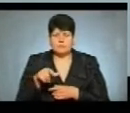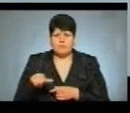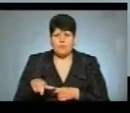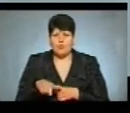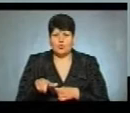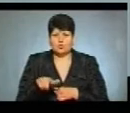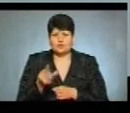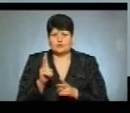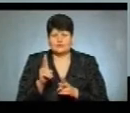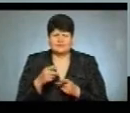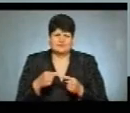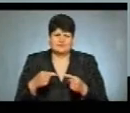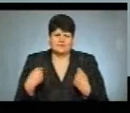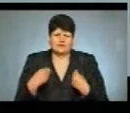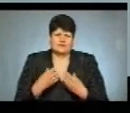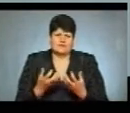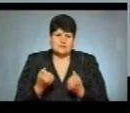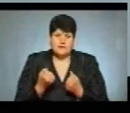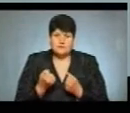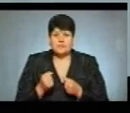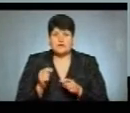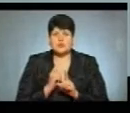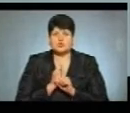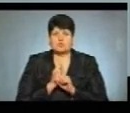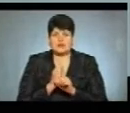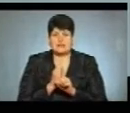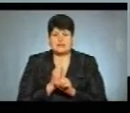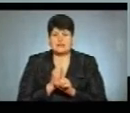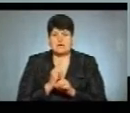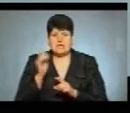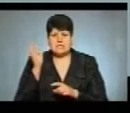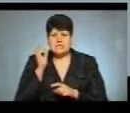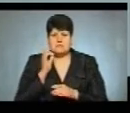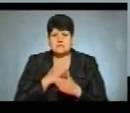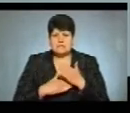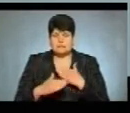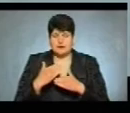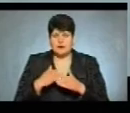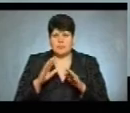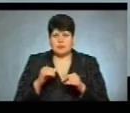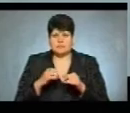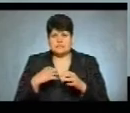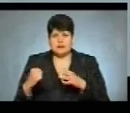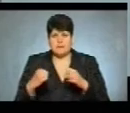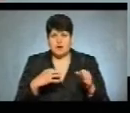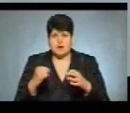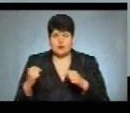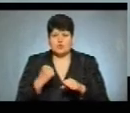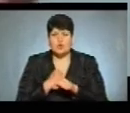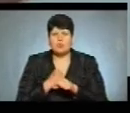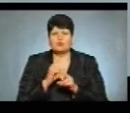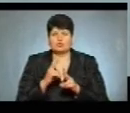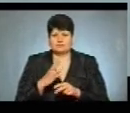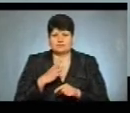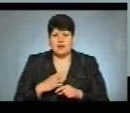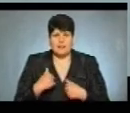речами, які хто зміг взяти. І нас супроводжує німець-інвалід. По дорозі німці розбирають нас на роботу, хто витриваліший. А